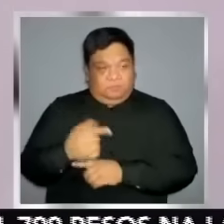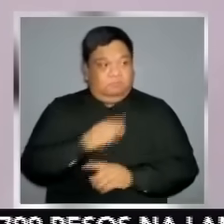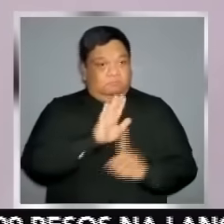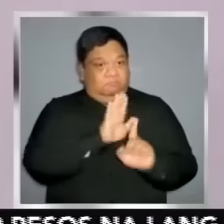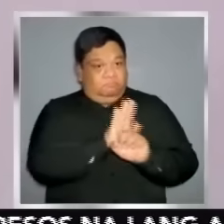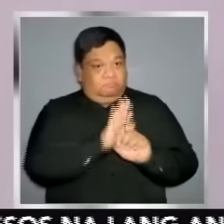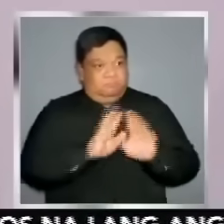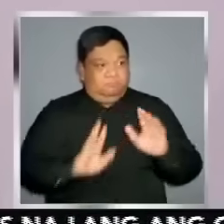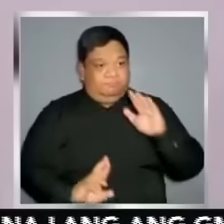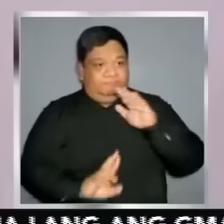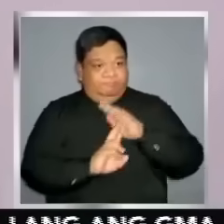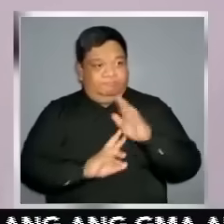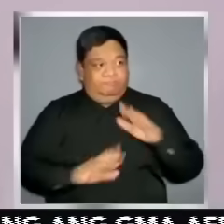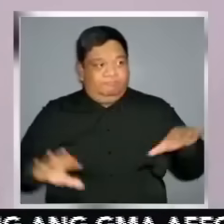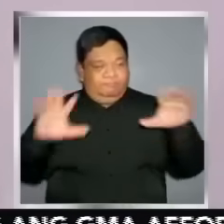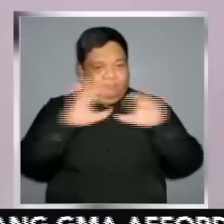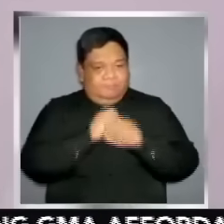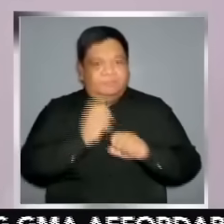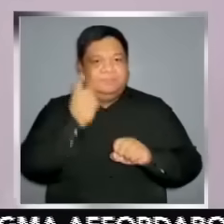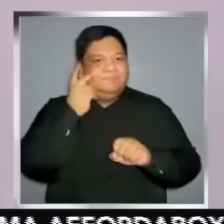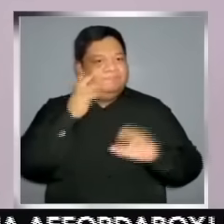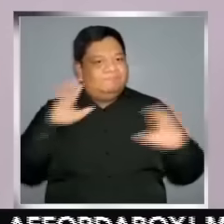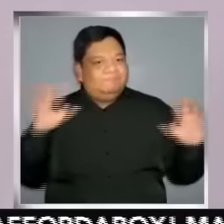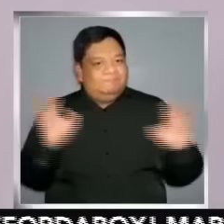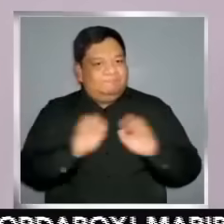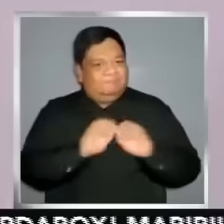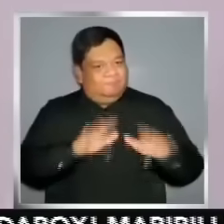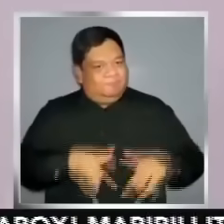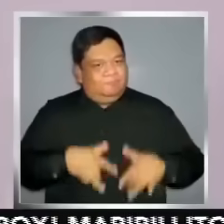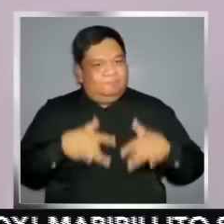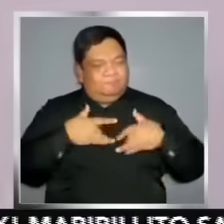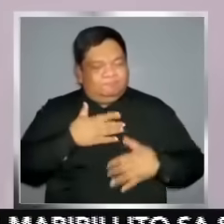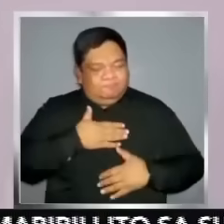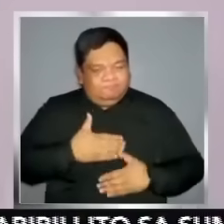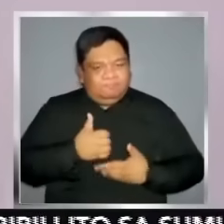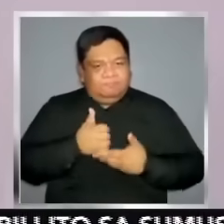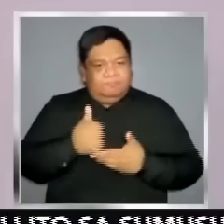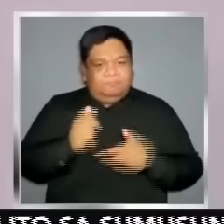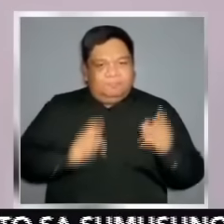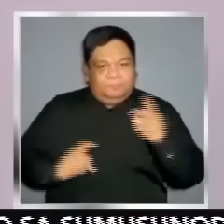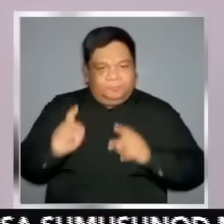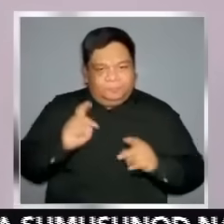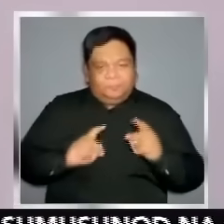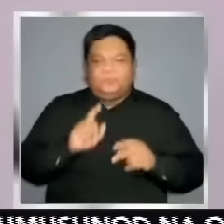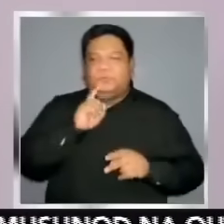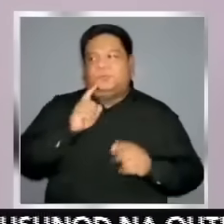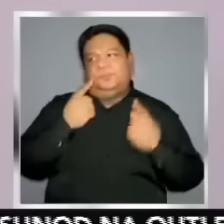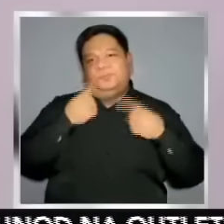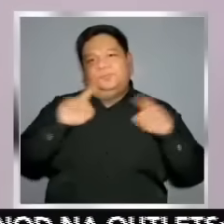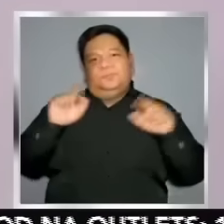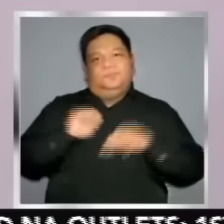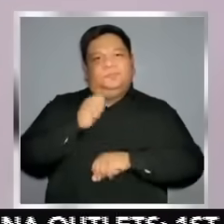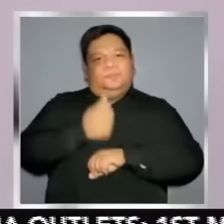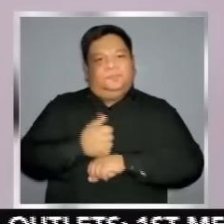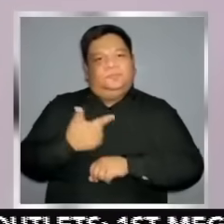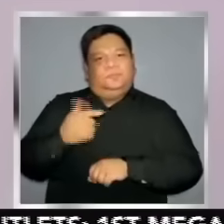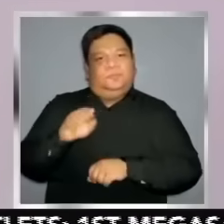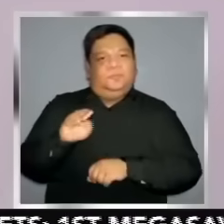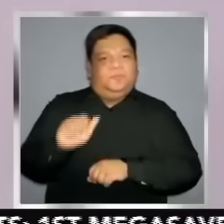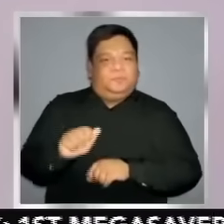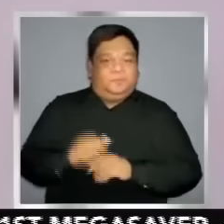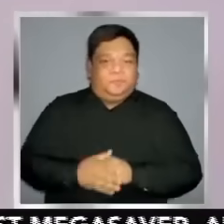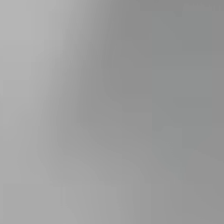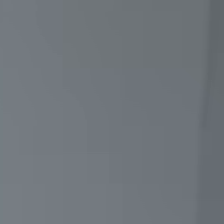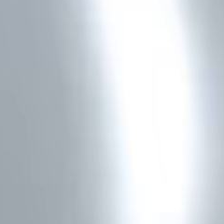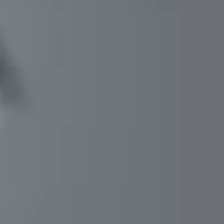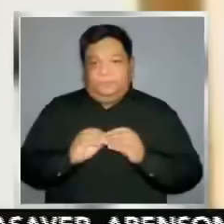kanyang makulay na buhay at puso para sa kapwa na naging daan para maitaguyod ang Kapuso Network. Nakatutok si Mariz